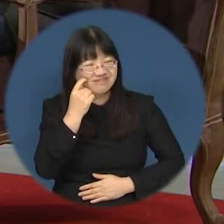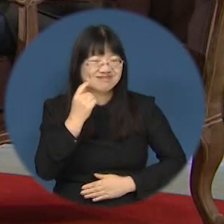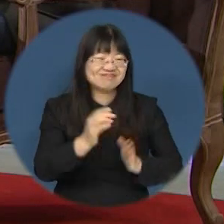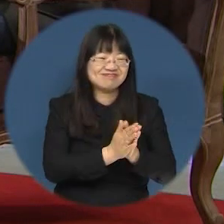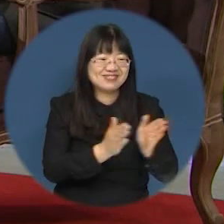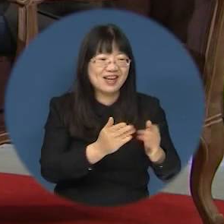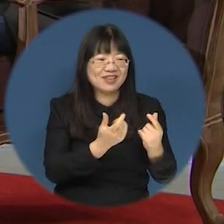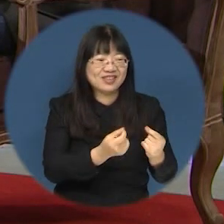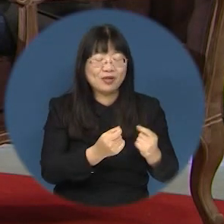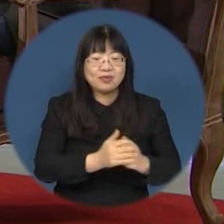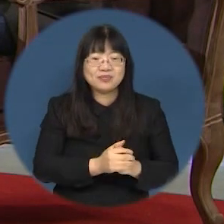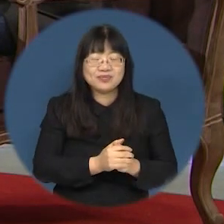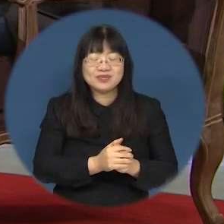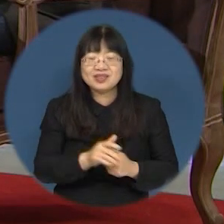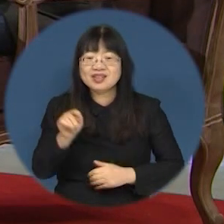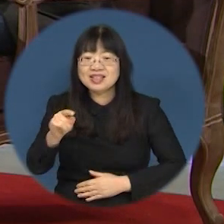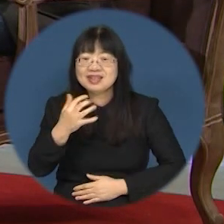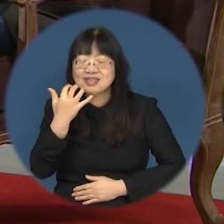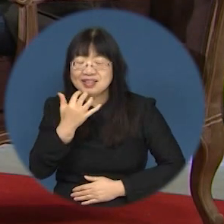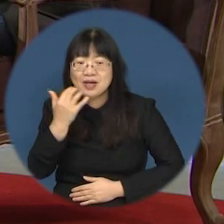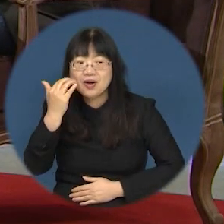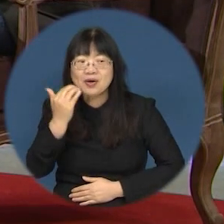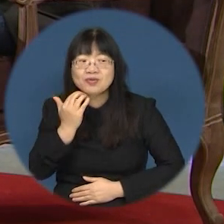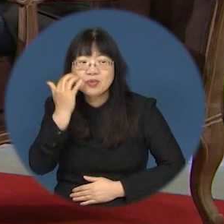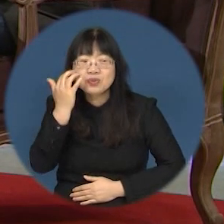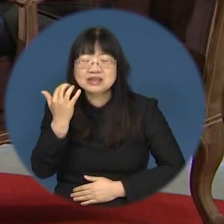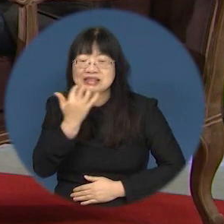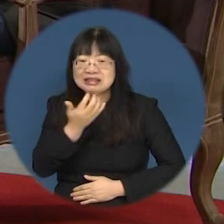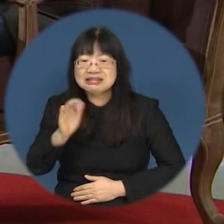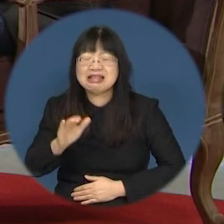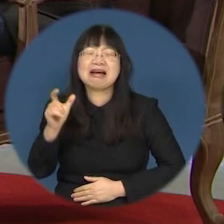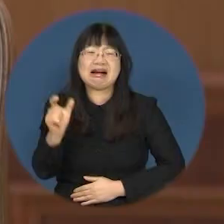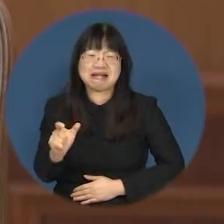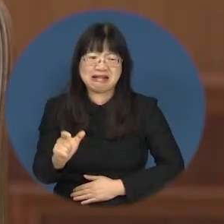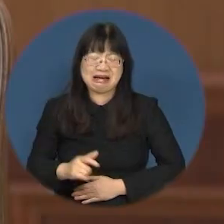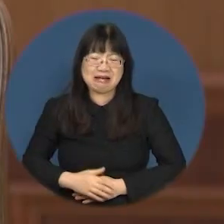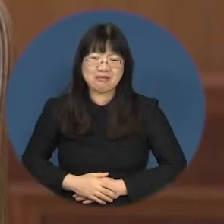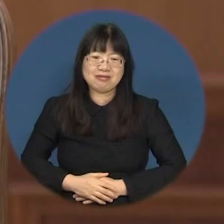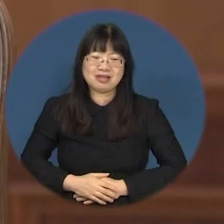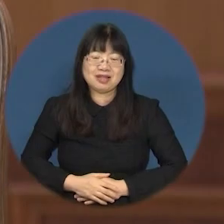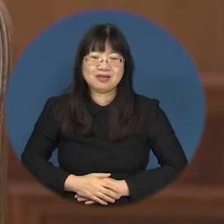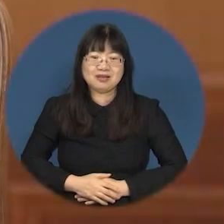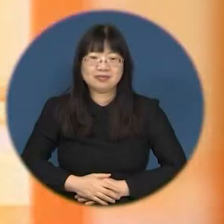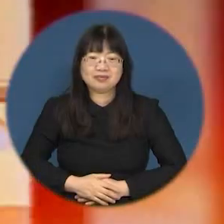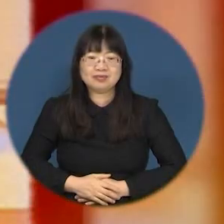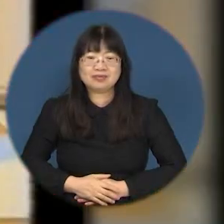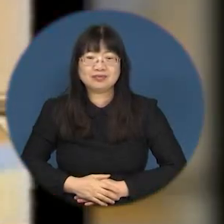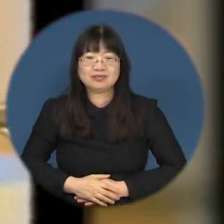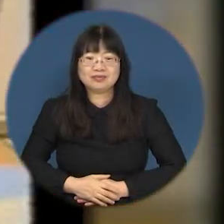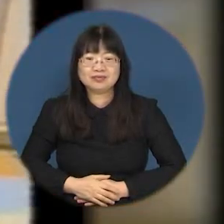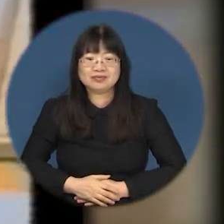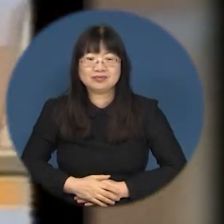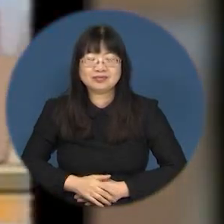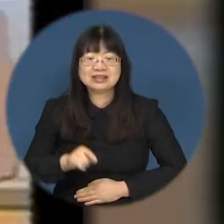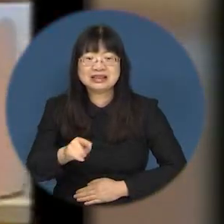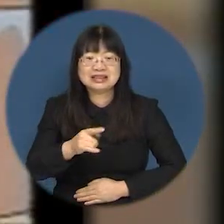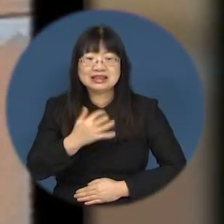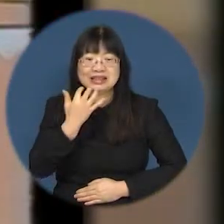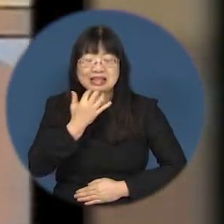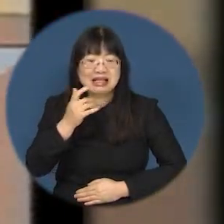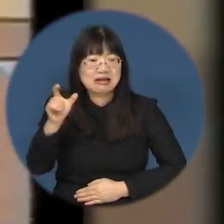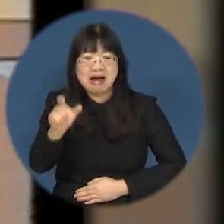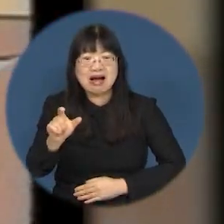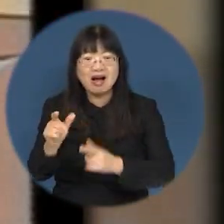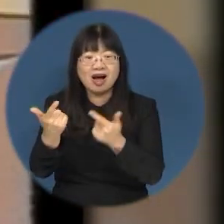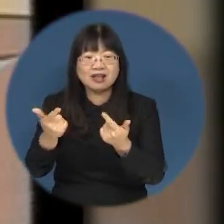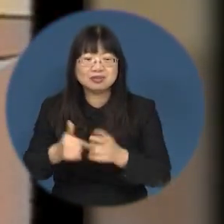그 색깔이 굉장히 그 녹색인데 짙어요. 굉장히 짙게 나오는데 사실은 그 색깔이 그렇게 짙지가